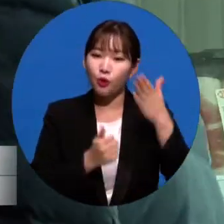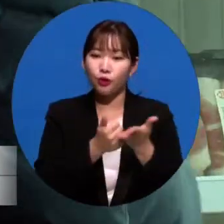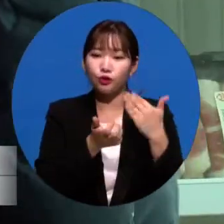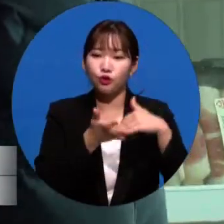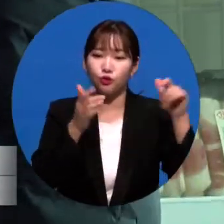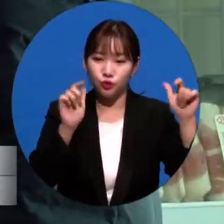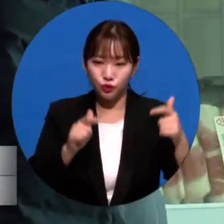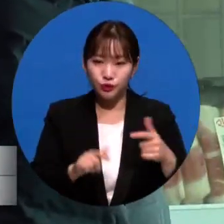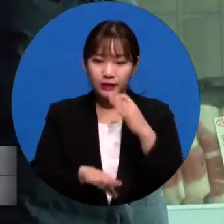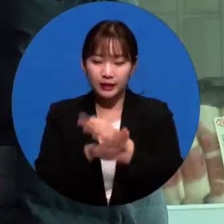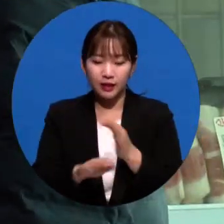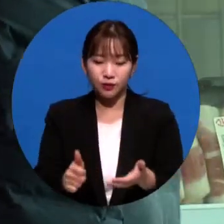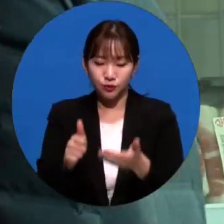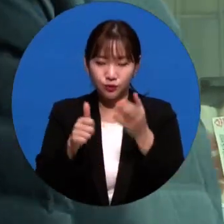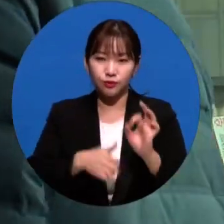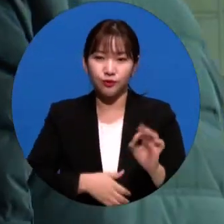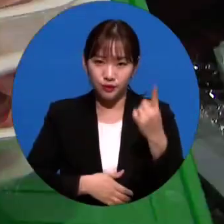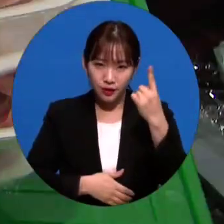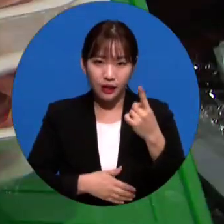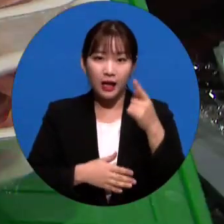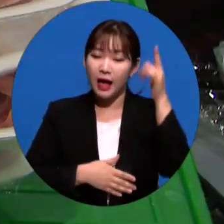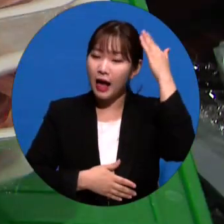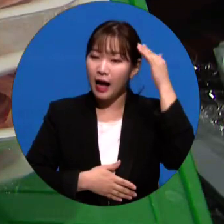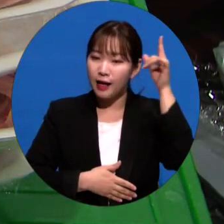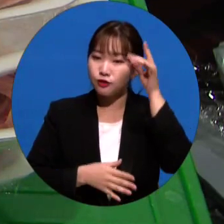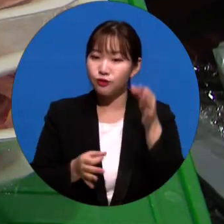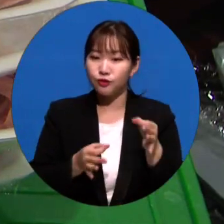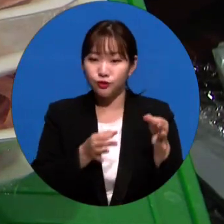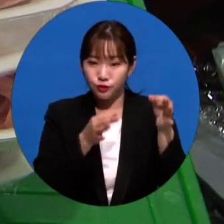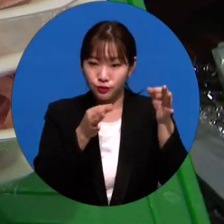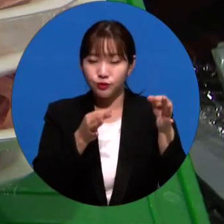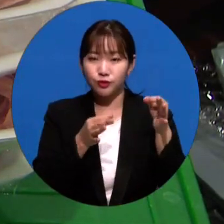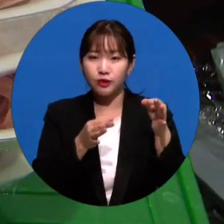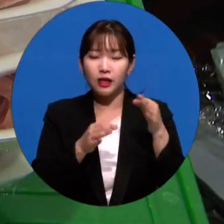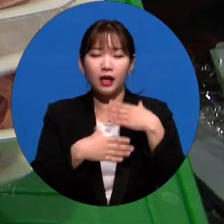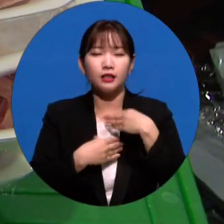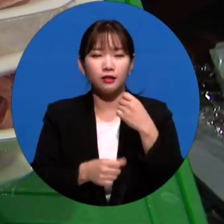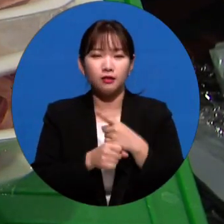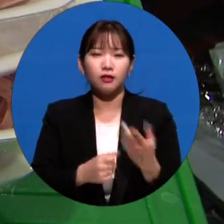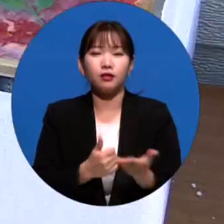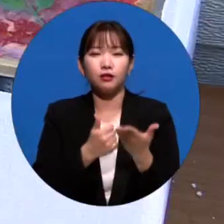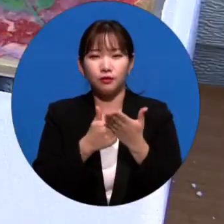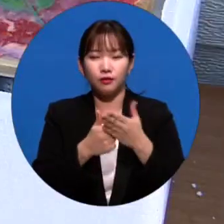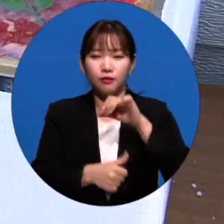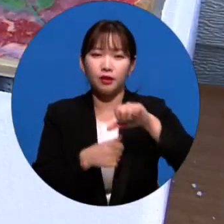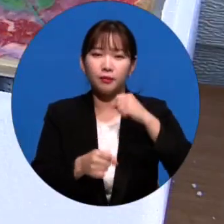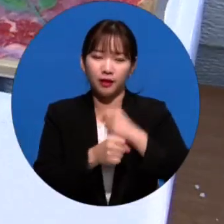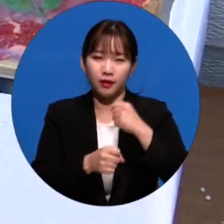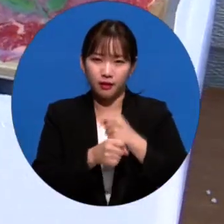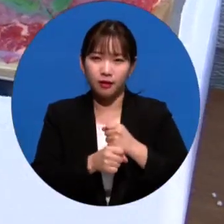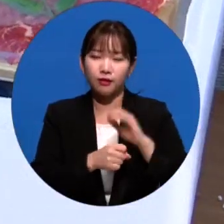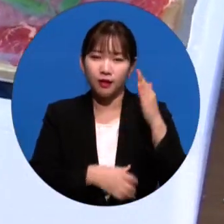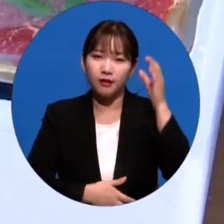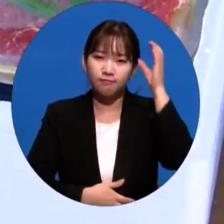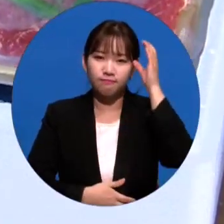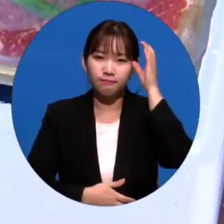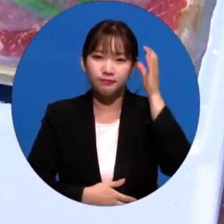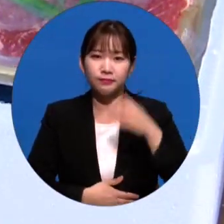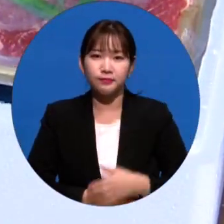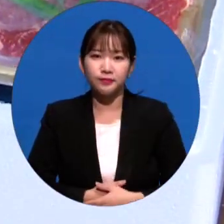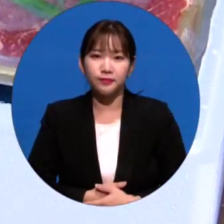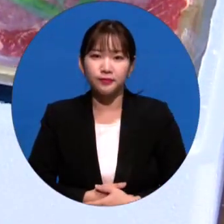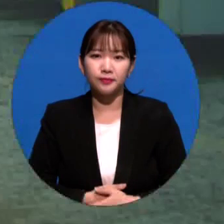소비 촉진으로 안정적인 한우 사육 기반이 만들어지기를 기대하고 있습니다. MBC 뉴스